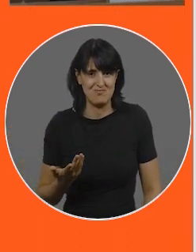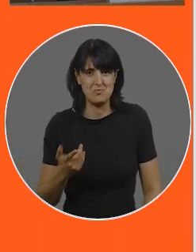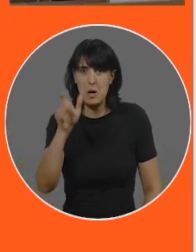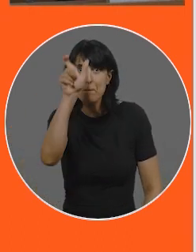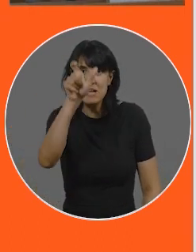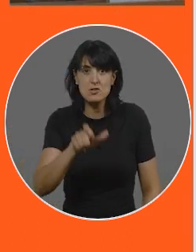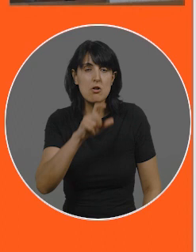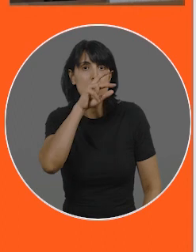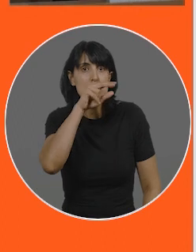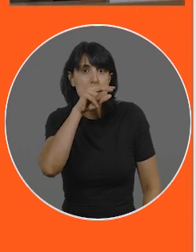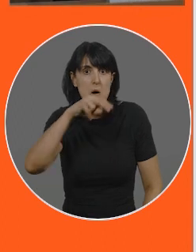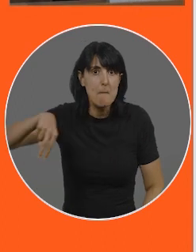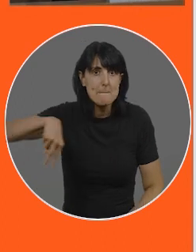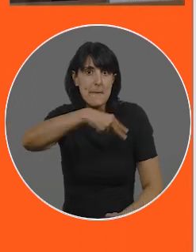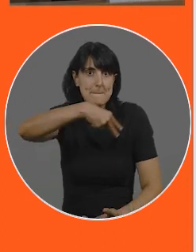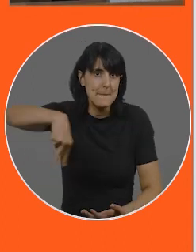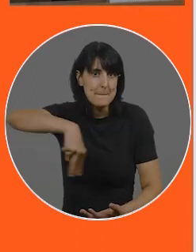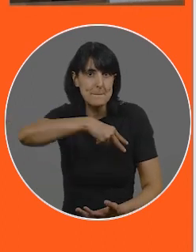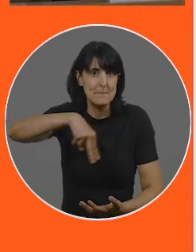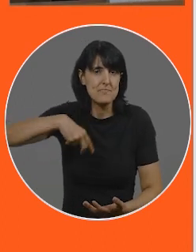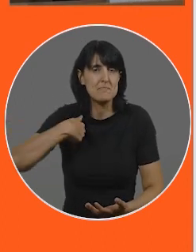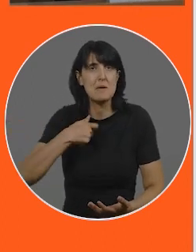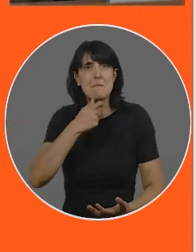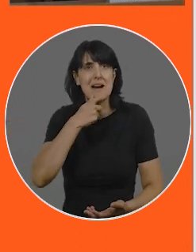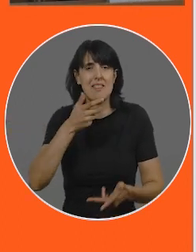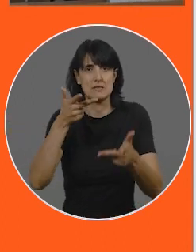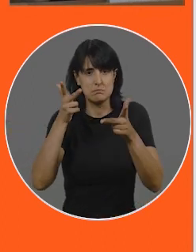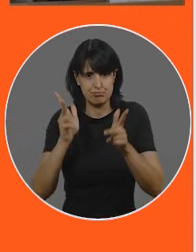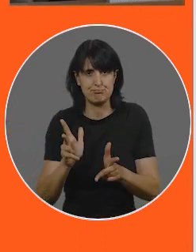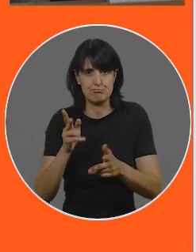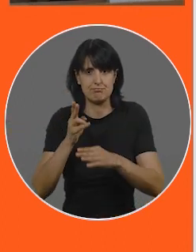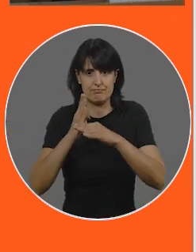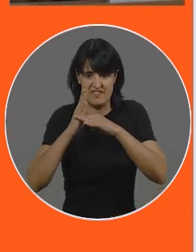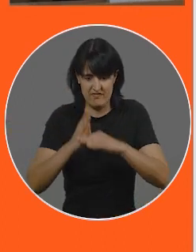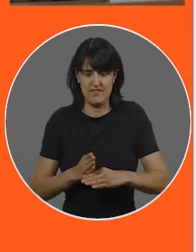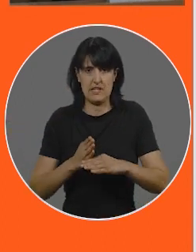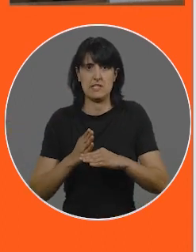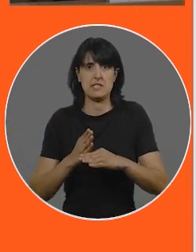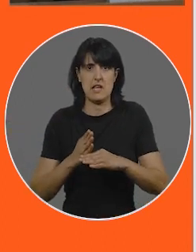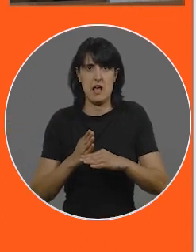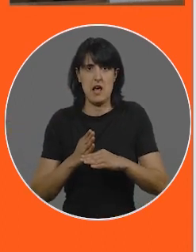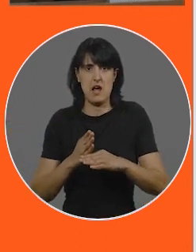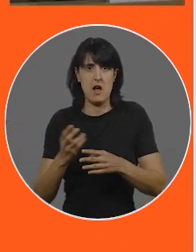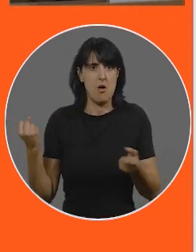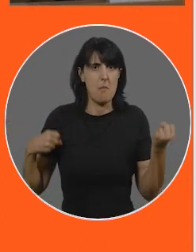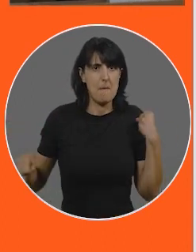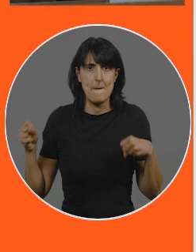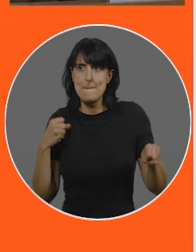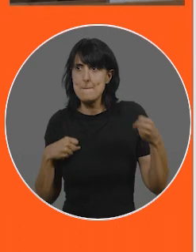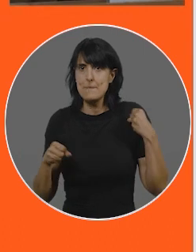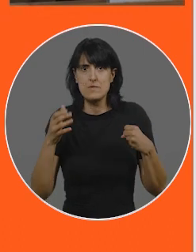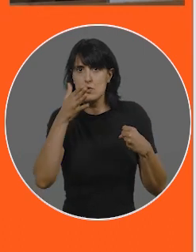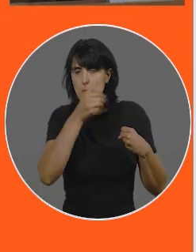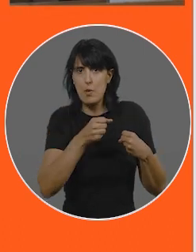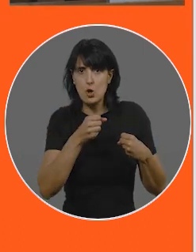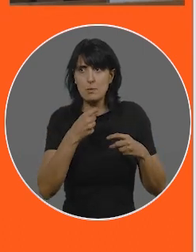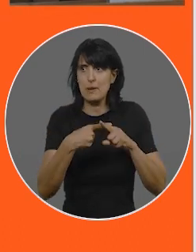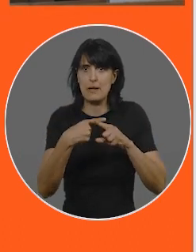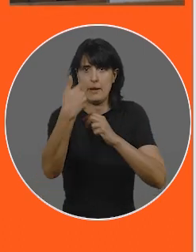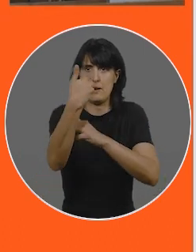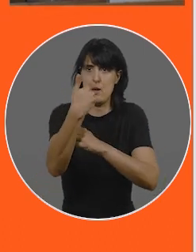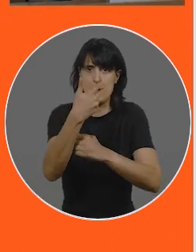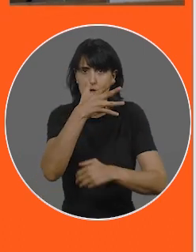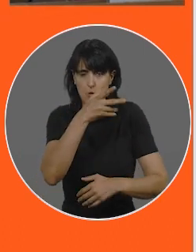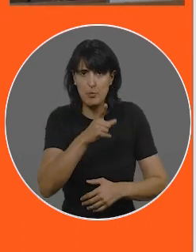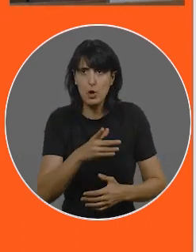una persona que es mou molt. Quan alguna vegada que has fet una xerrada aquí, a mi no m'agrada estar asseguda, m'agrada estar aquí. Però si estàs aquí no et pots moure perquè llavors no et podran